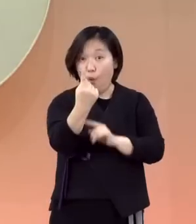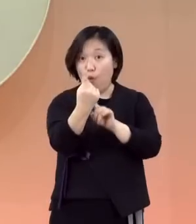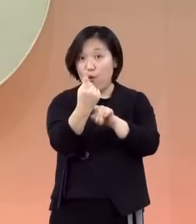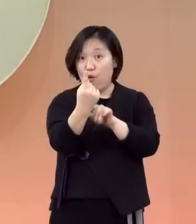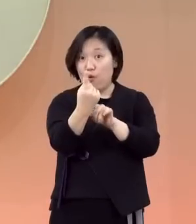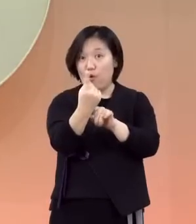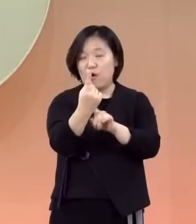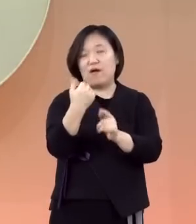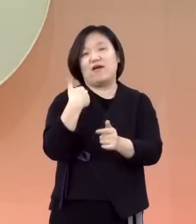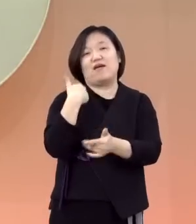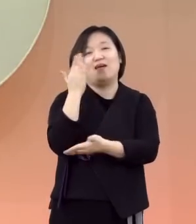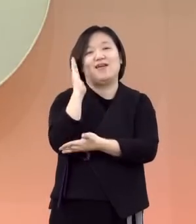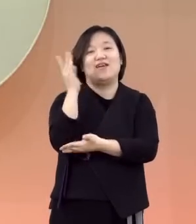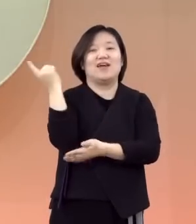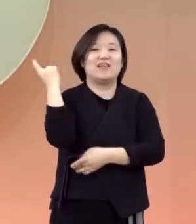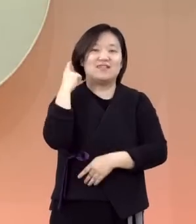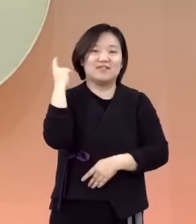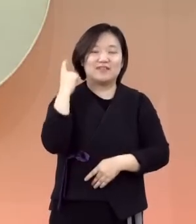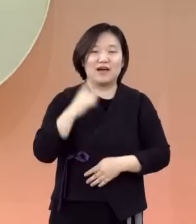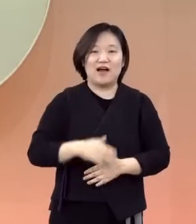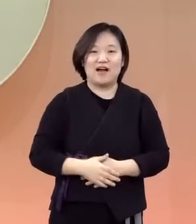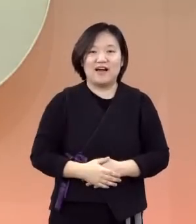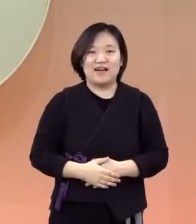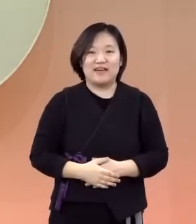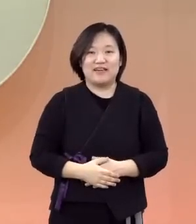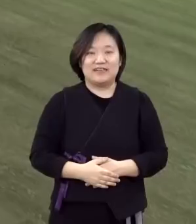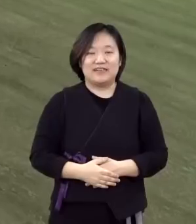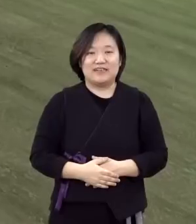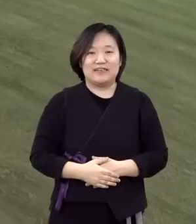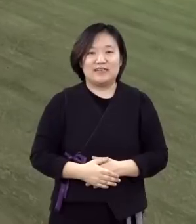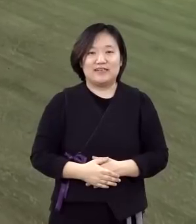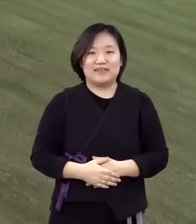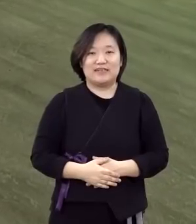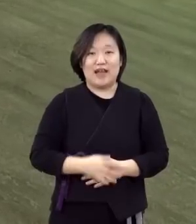그의신도들이제게직접들려주신이야기입니다.